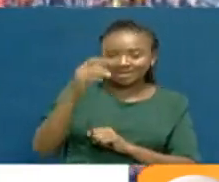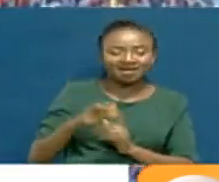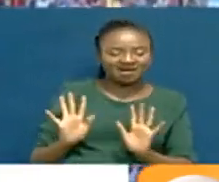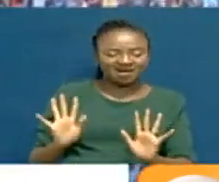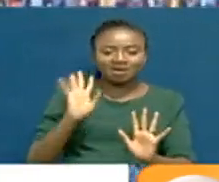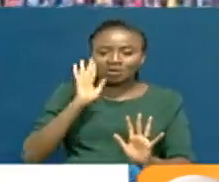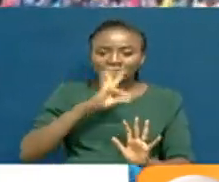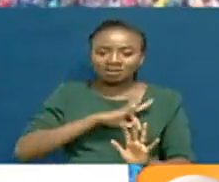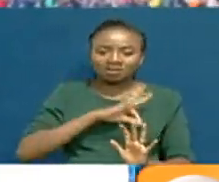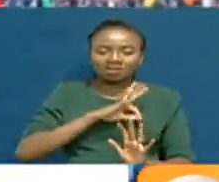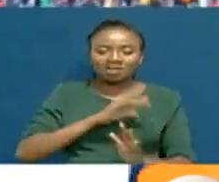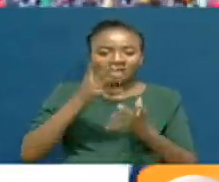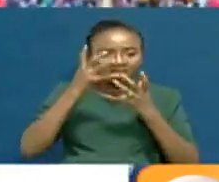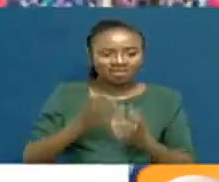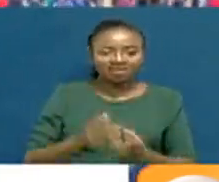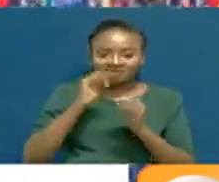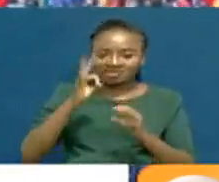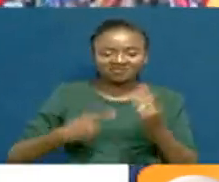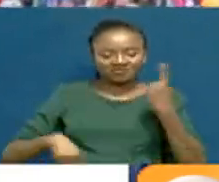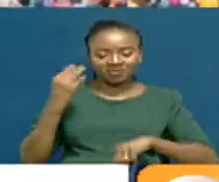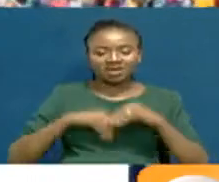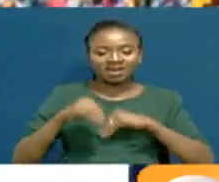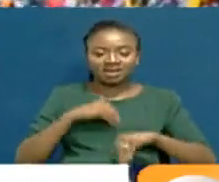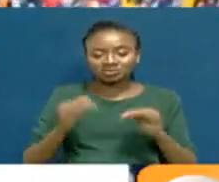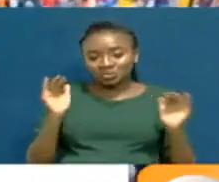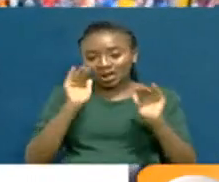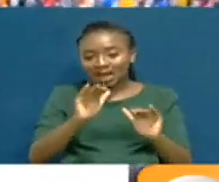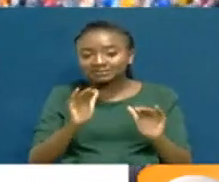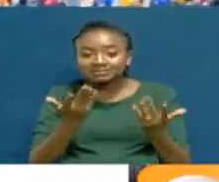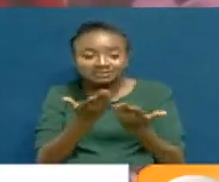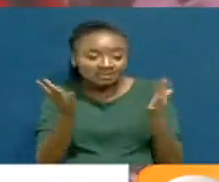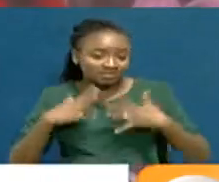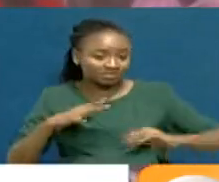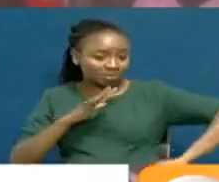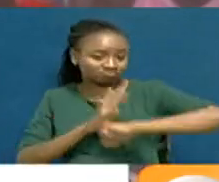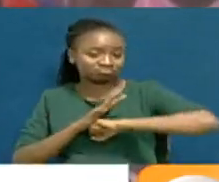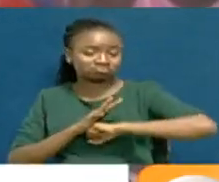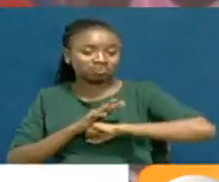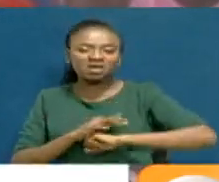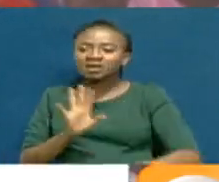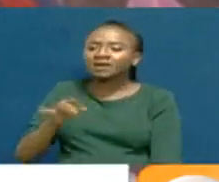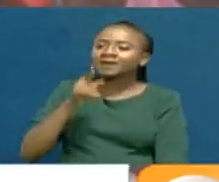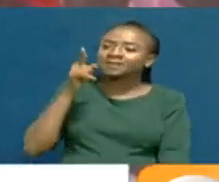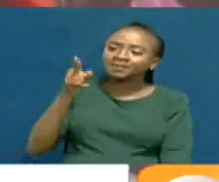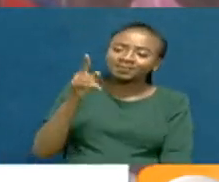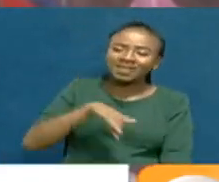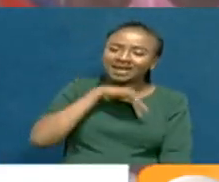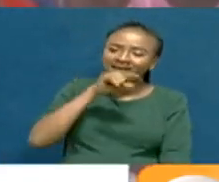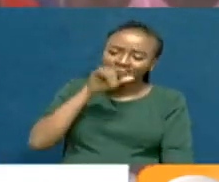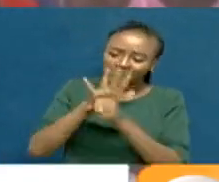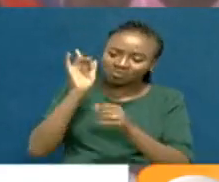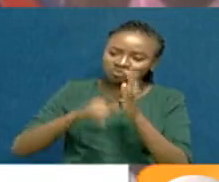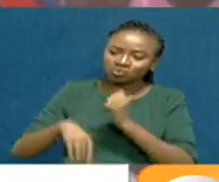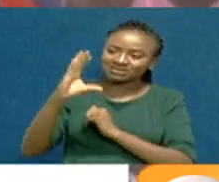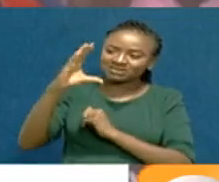he is elected and called on the electorate to back him to the last man. Ulituahidi nafasi nne katika cabinet